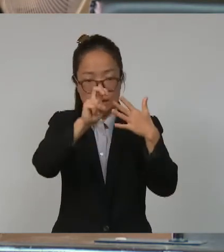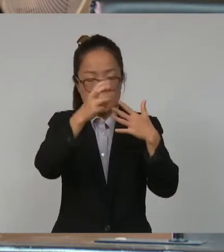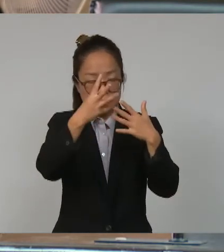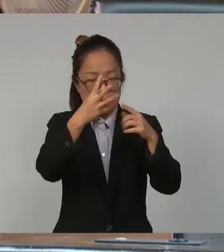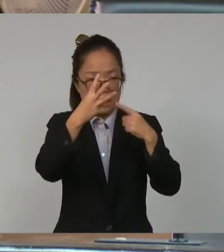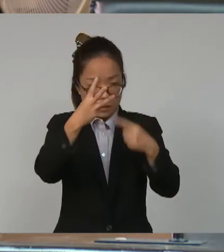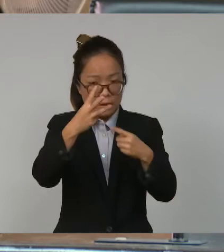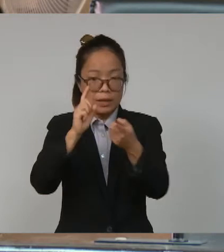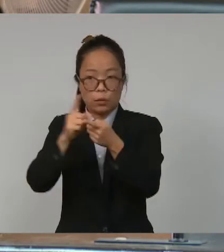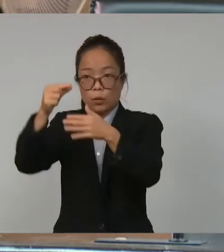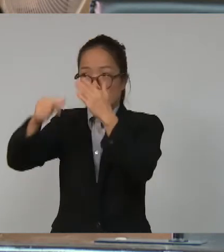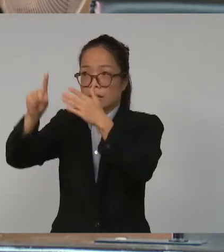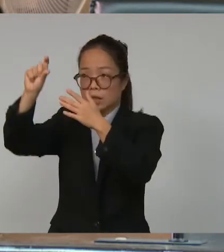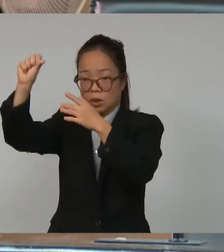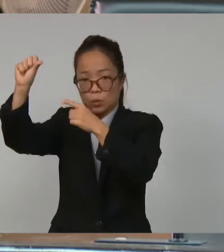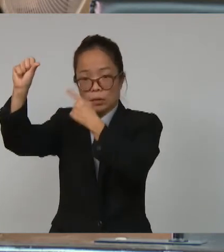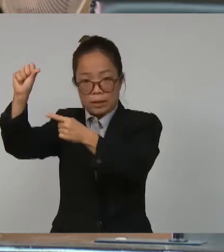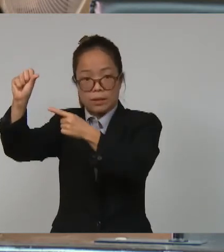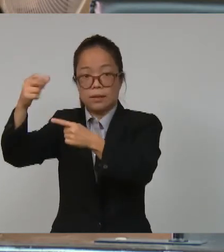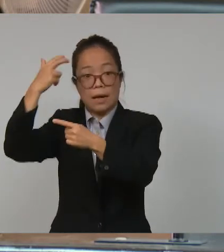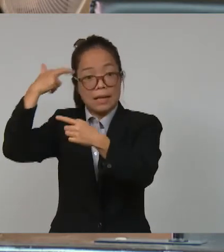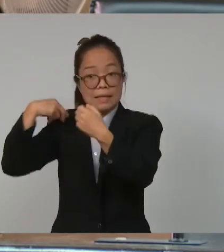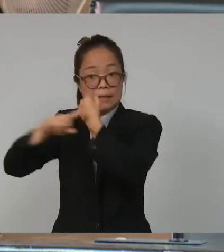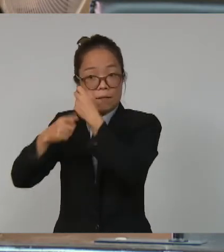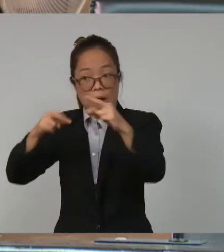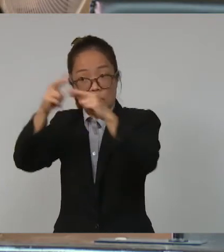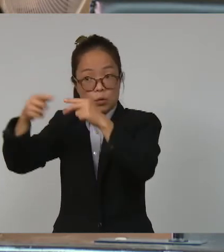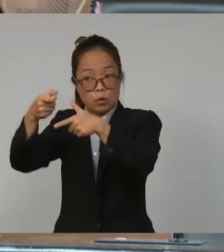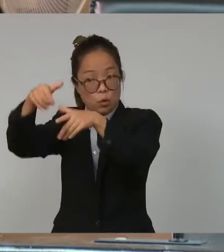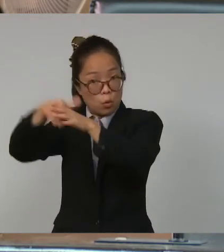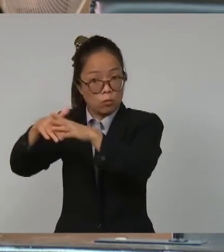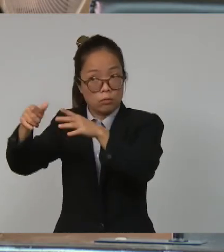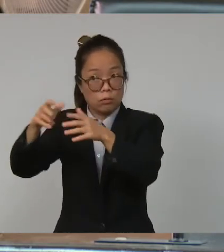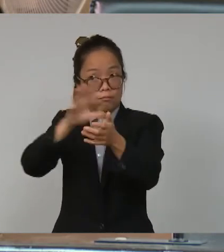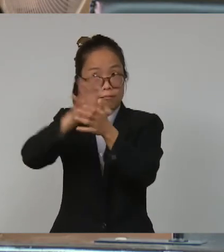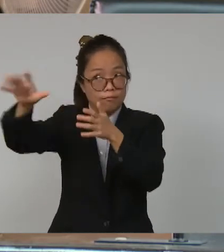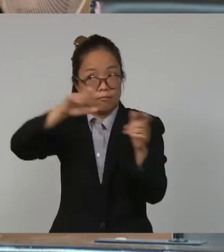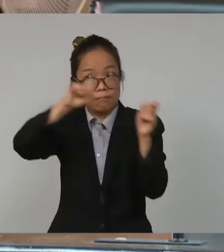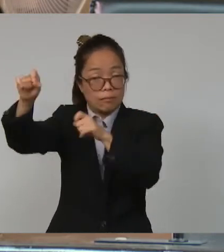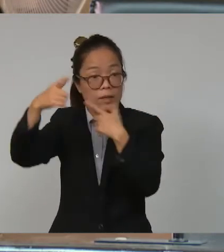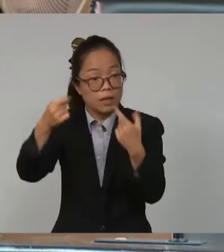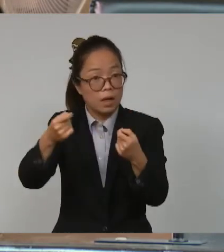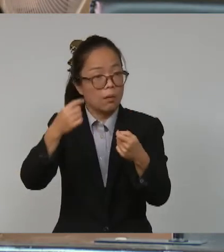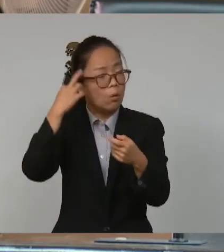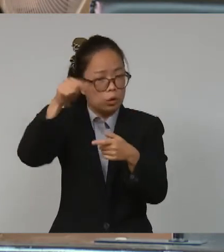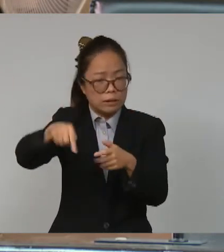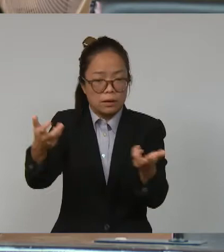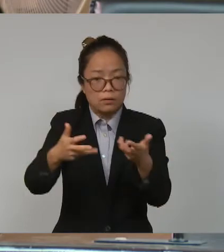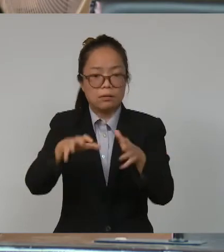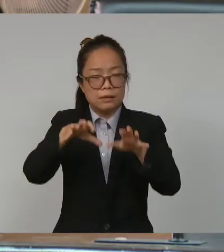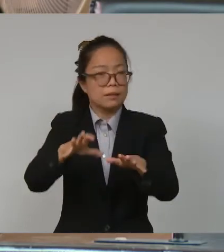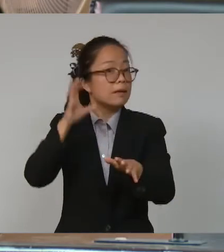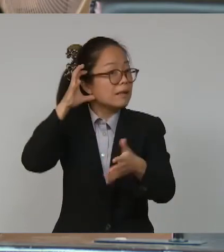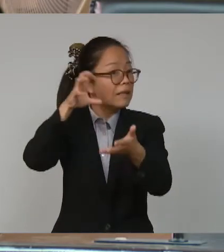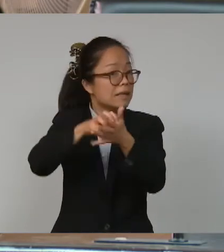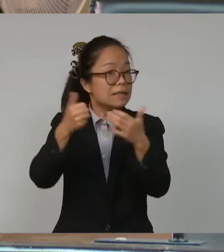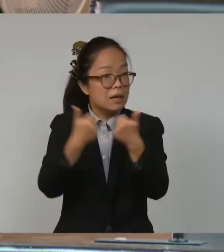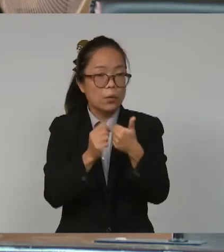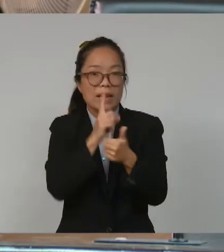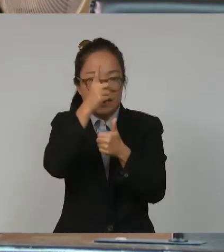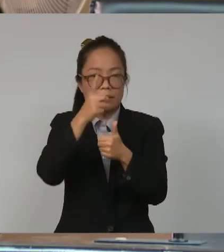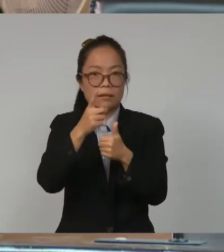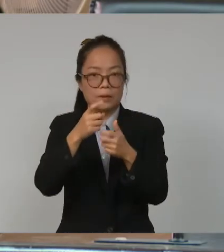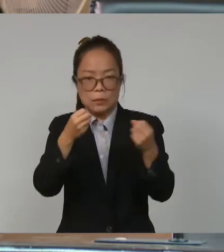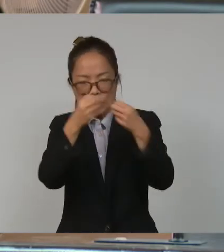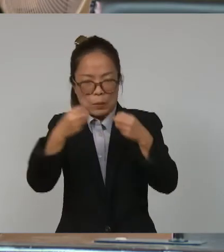15条第一项的修宪的公投？那这个部分呢，我个人认为不是今天呢听证会单一的听证会可以